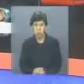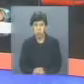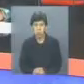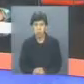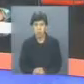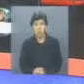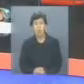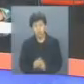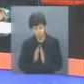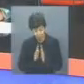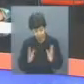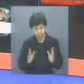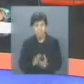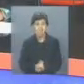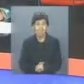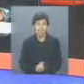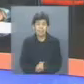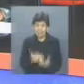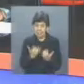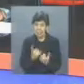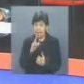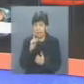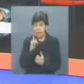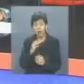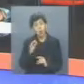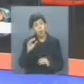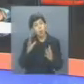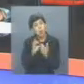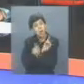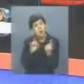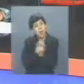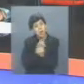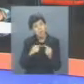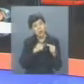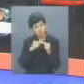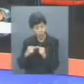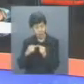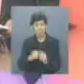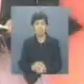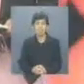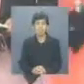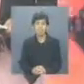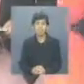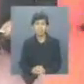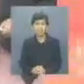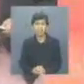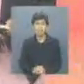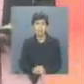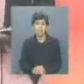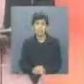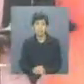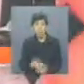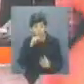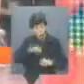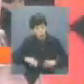ขอบคุณคุณประภาพรนะคะติดตามข่าวศิลปะวัฒนธรรมบันเทิงกันต่อกับคุณอภิญญาชัยจันทิพย์ค่ะ ค่ะน้ำท่วมใหญ่ที่ผ่